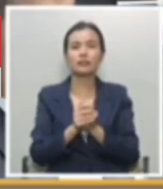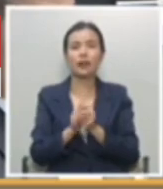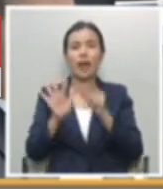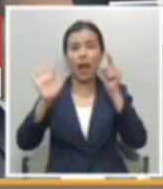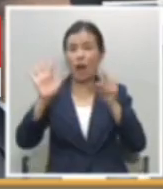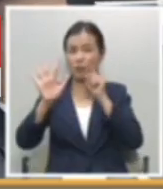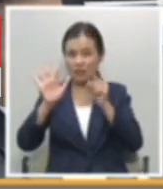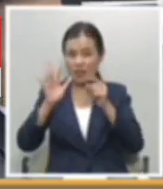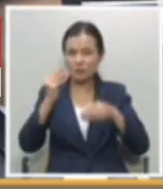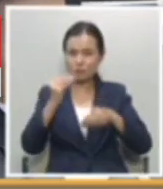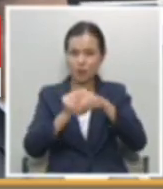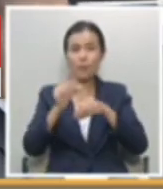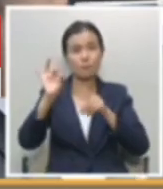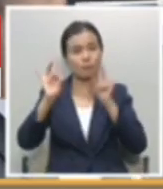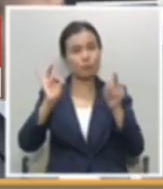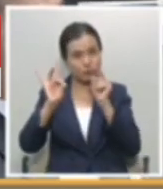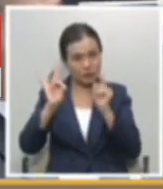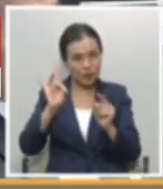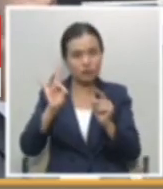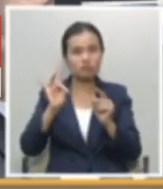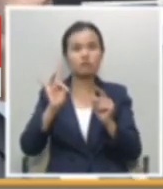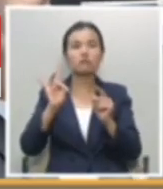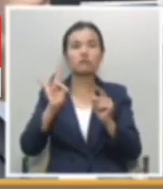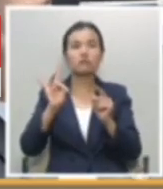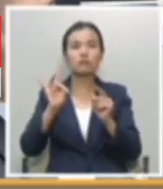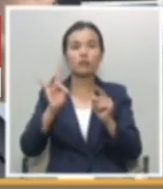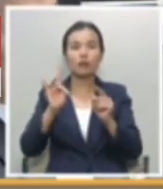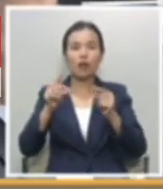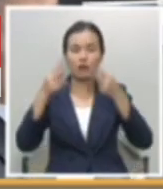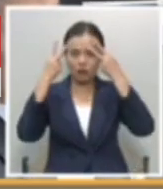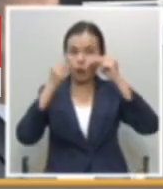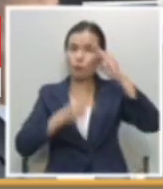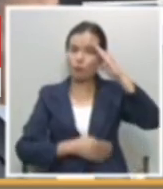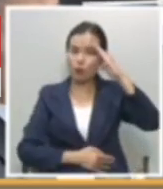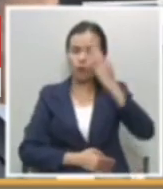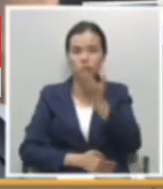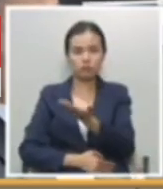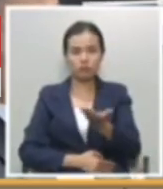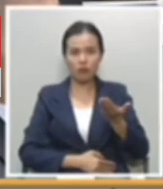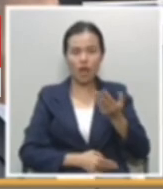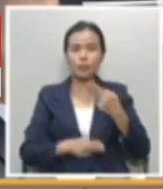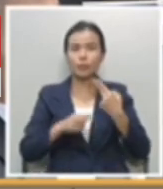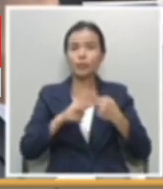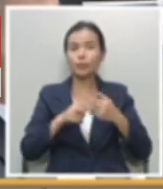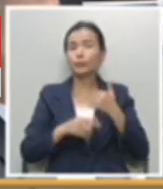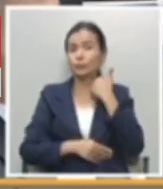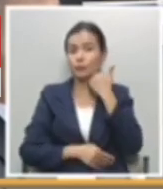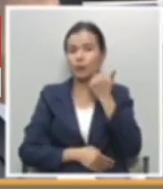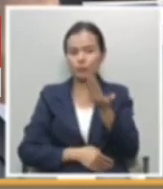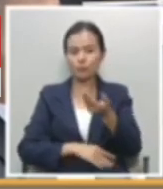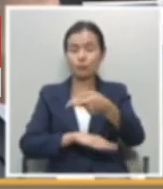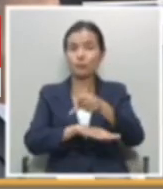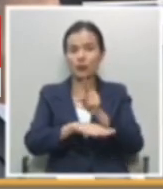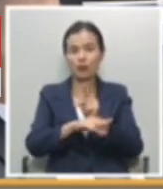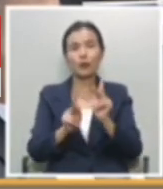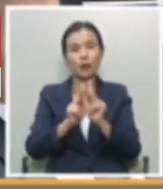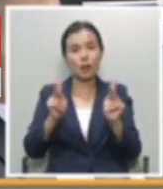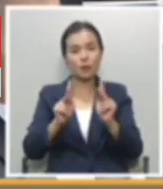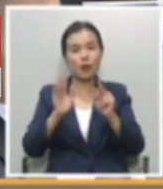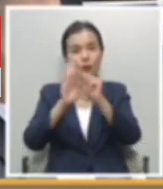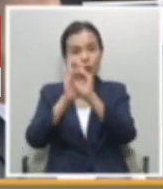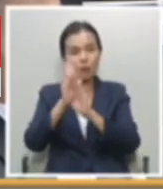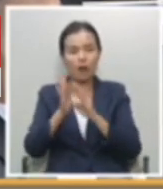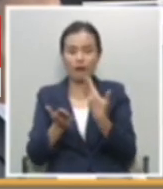5เพิ่มมาเป็นร้อยละ8พลเอกประยุทธ์จันทร์โอชาครับผมอนุญาตเอ่ยนามครับท่านเป็นประธานคณะกรรมการนโยบาย